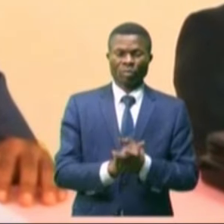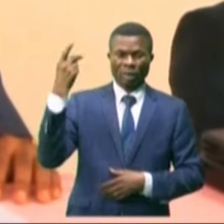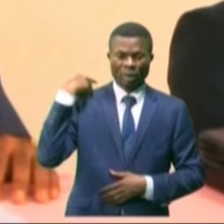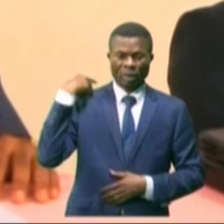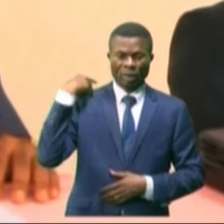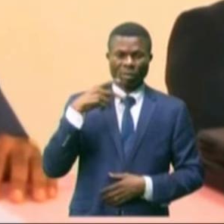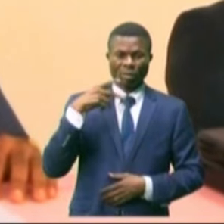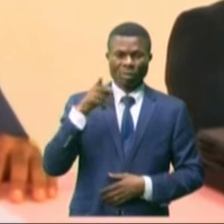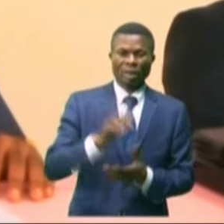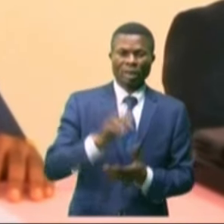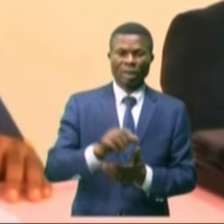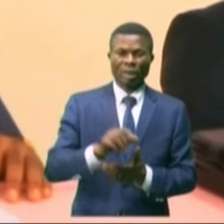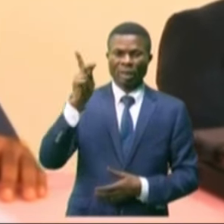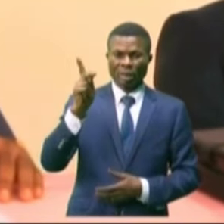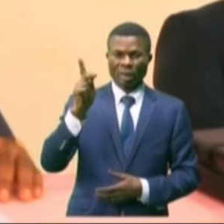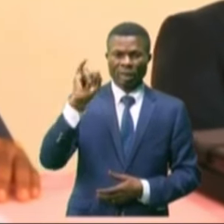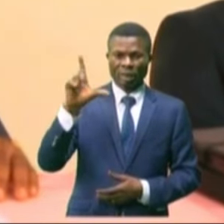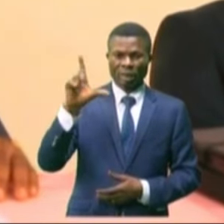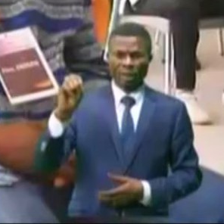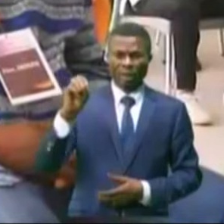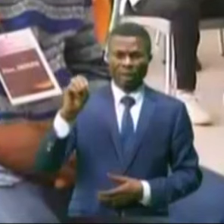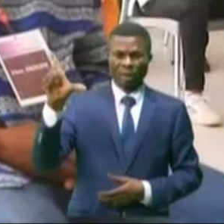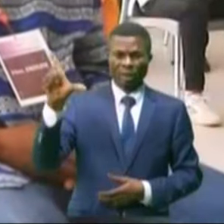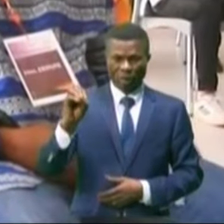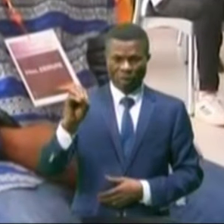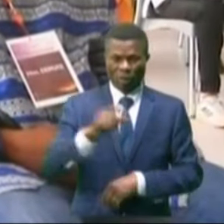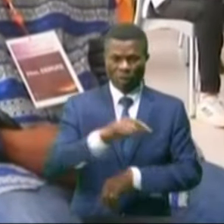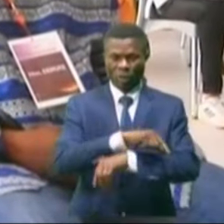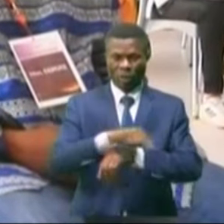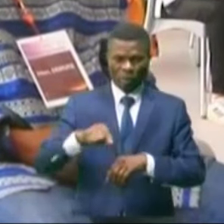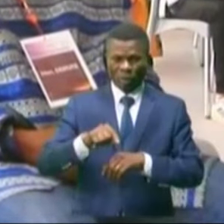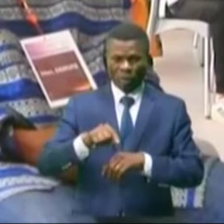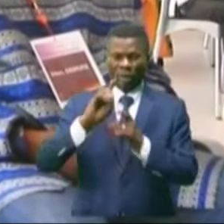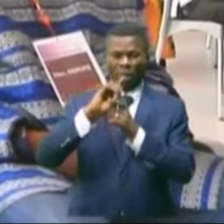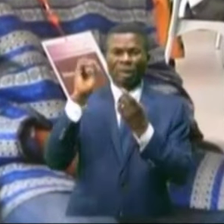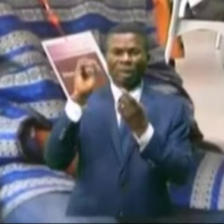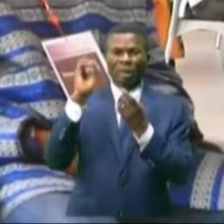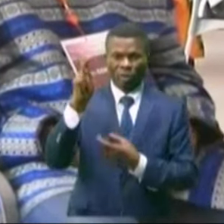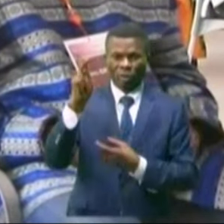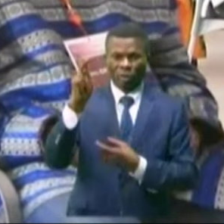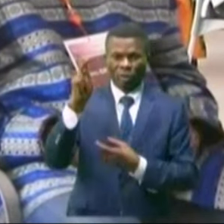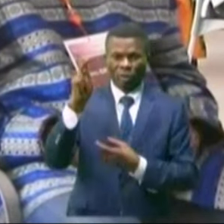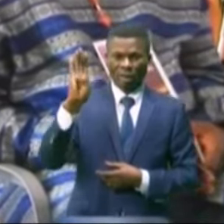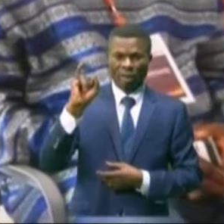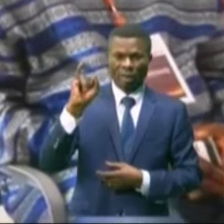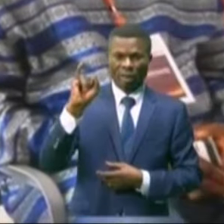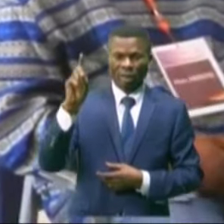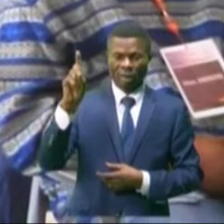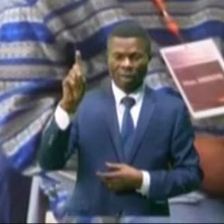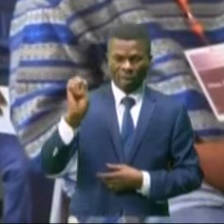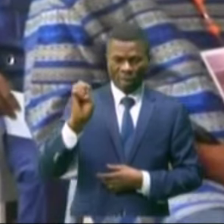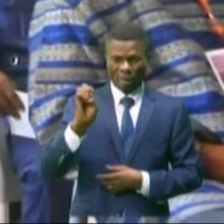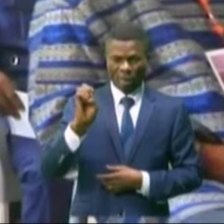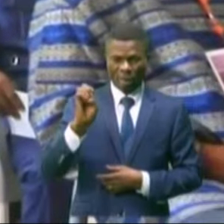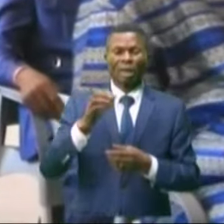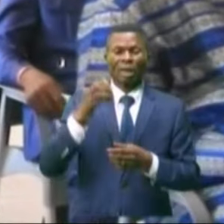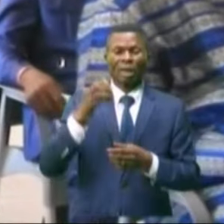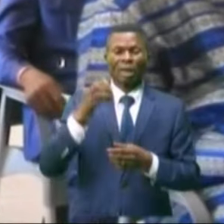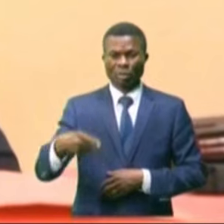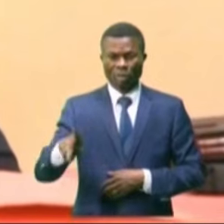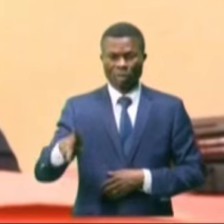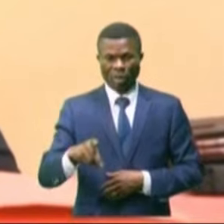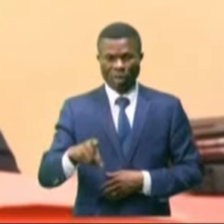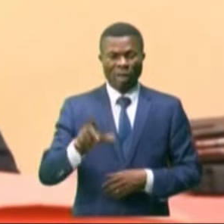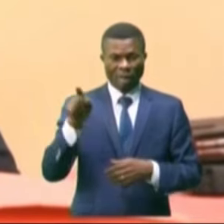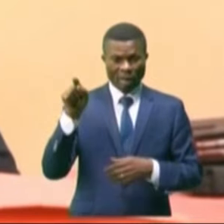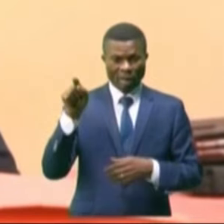grande salle polyvalente de la procure du diocèse de Cabinda. Cet atelier qui a pour cible les députés provinciaux de Lomami